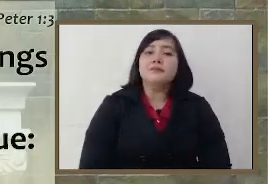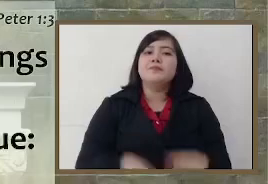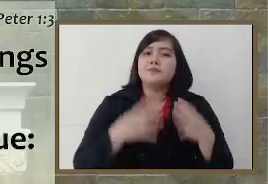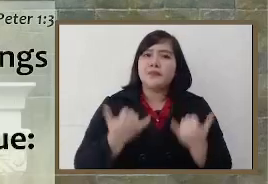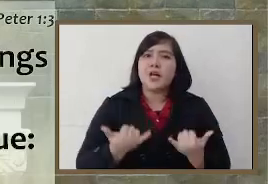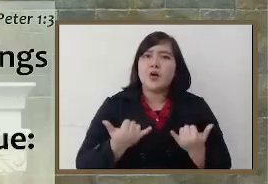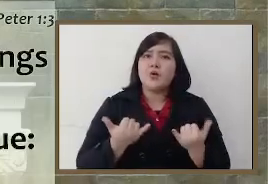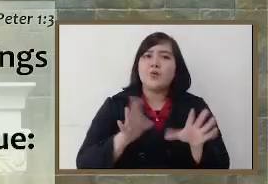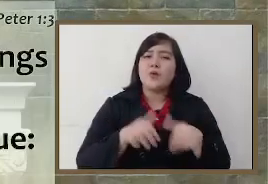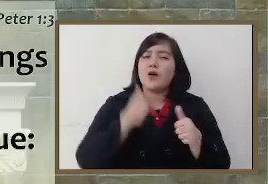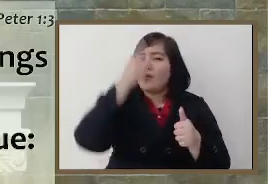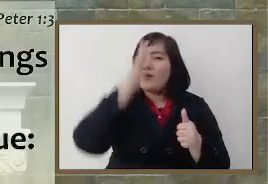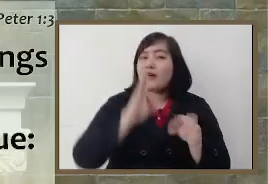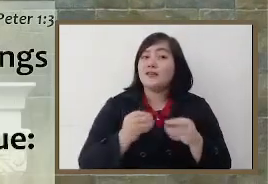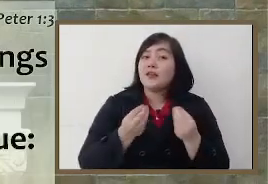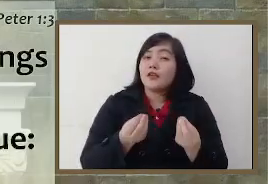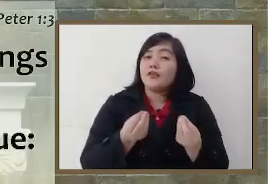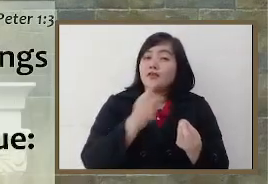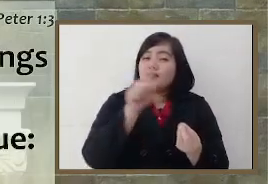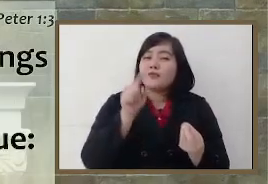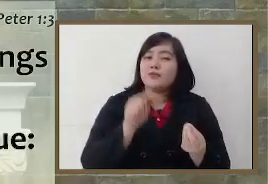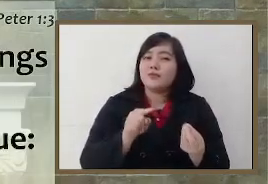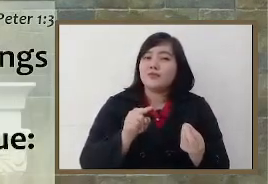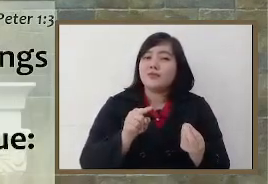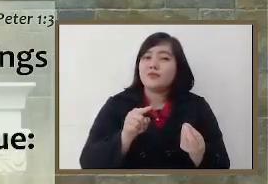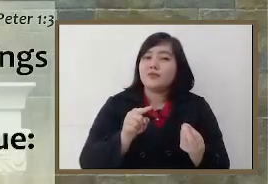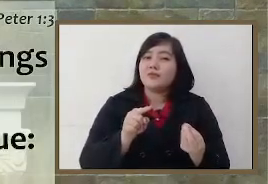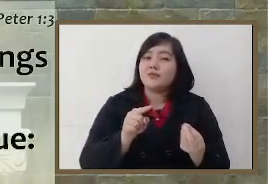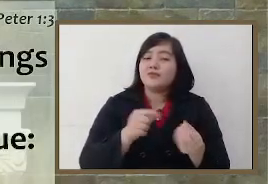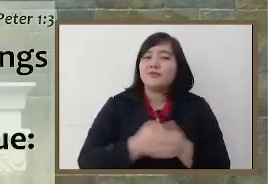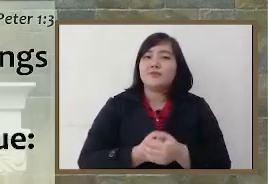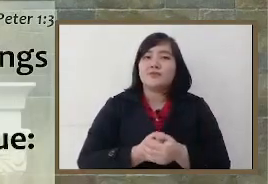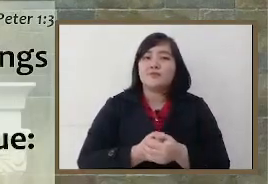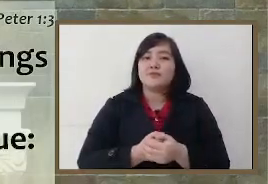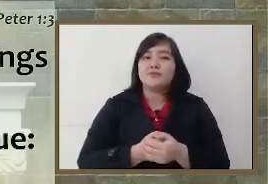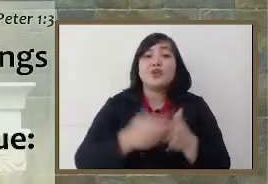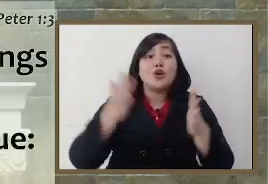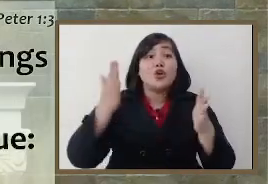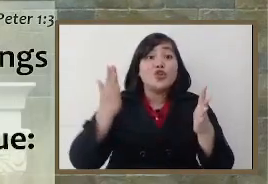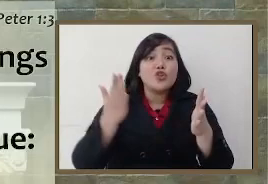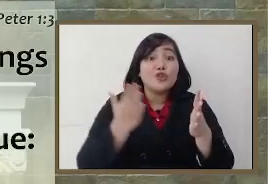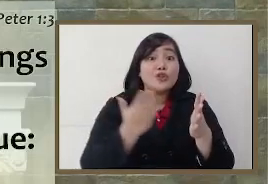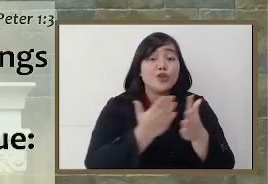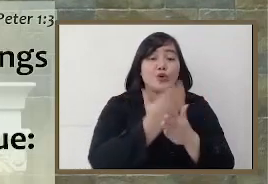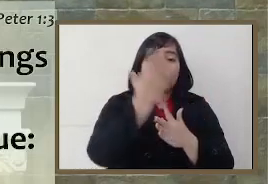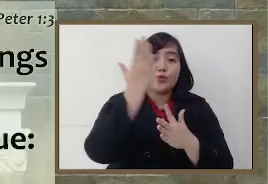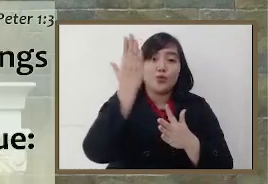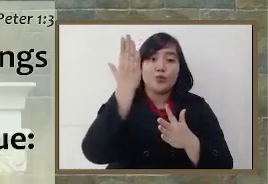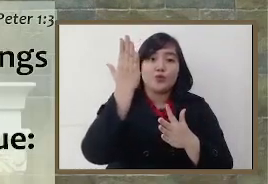niya ibinigay? Here is the answer. Through.